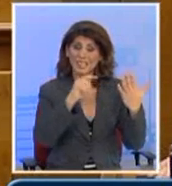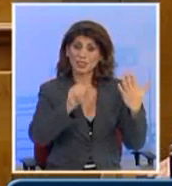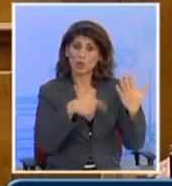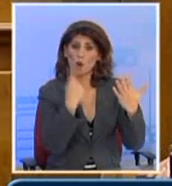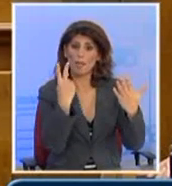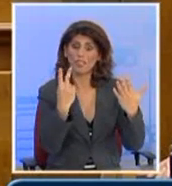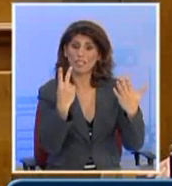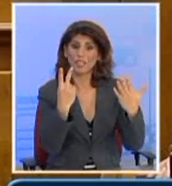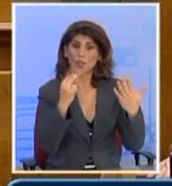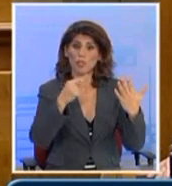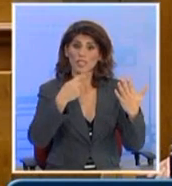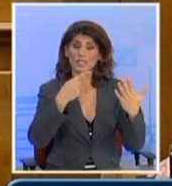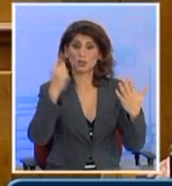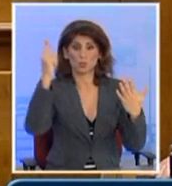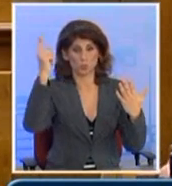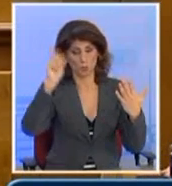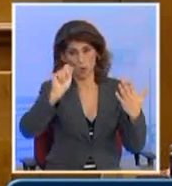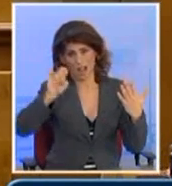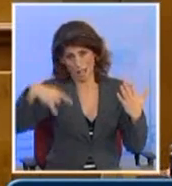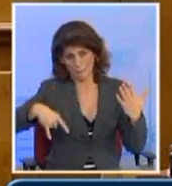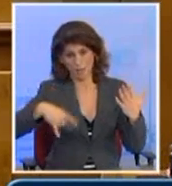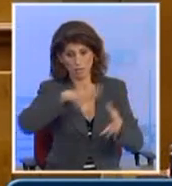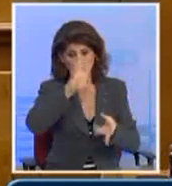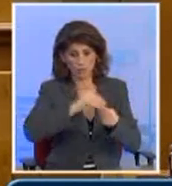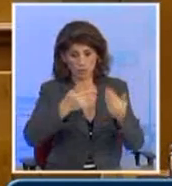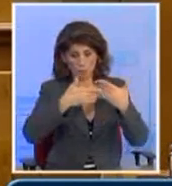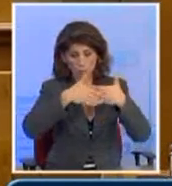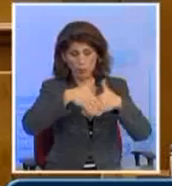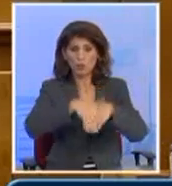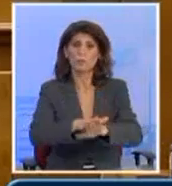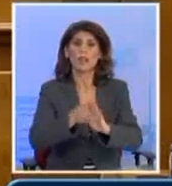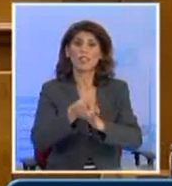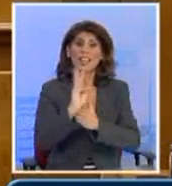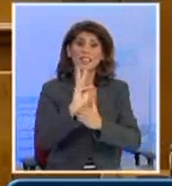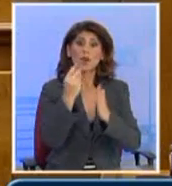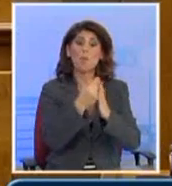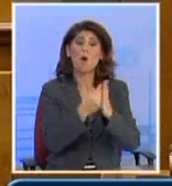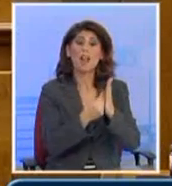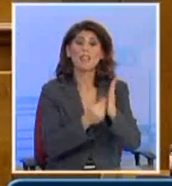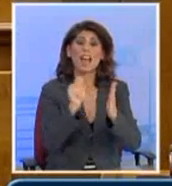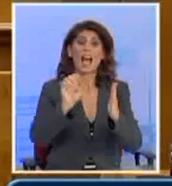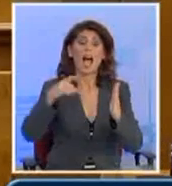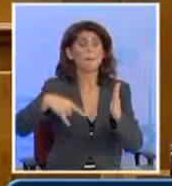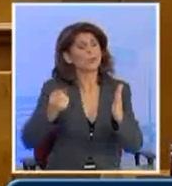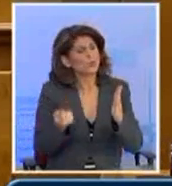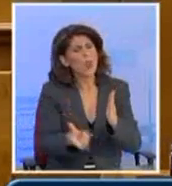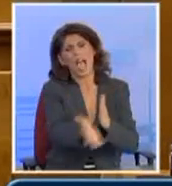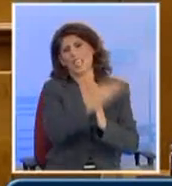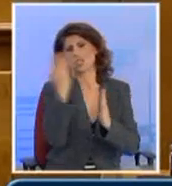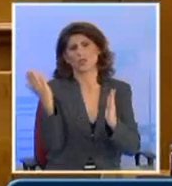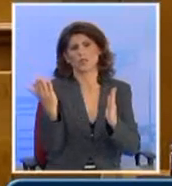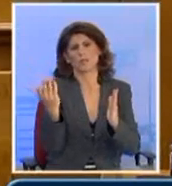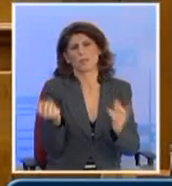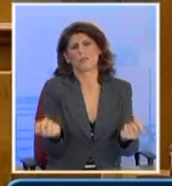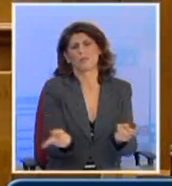6,2 δις του ΑΕΠ, άρα έχουμε μία συνολική προσαρμογή 13 μονάδων του ΑΕΠ τουλάχιστον, με τον πιο